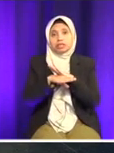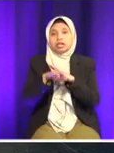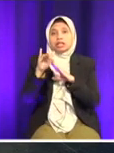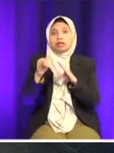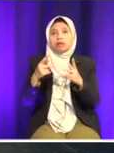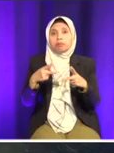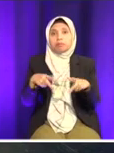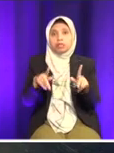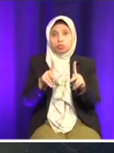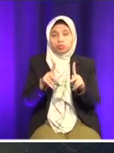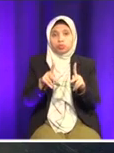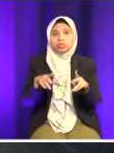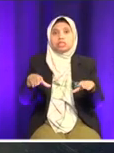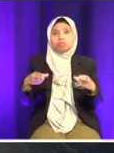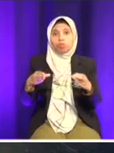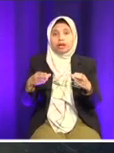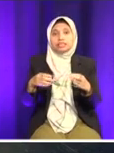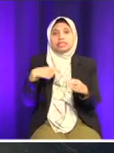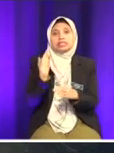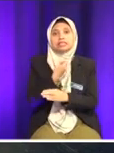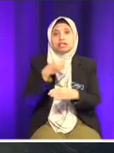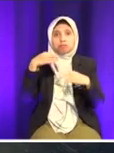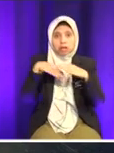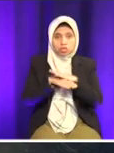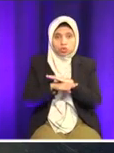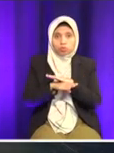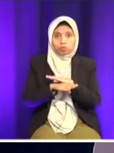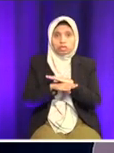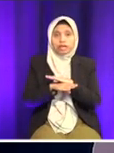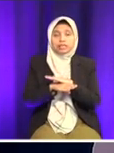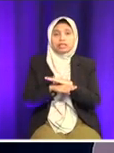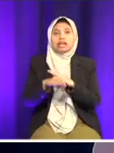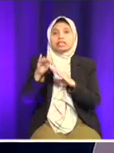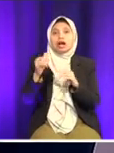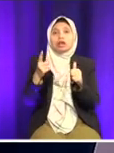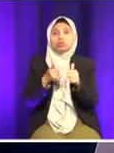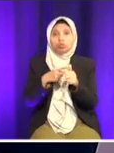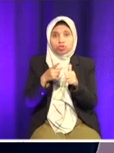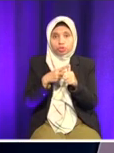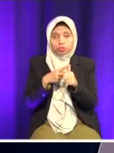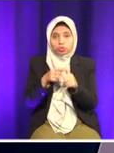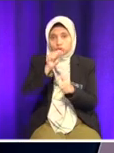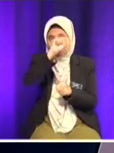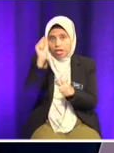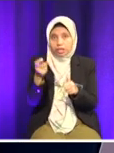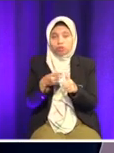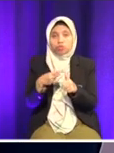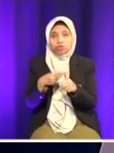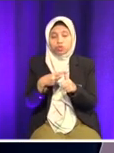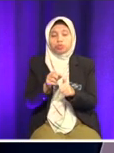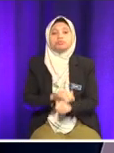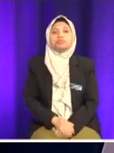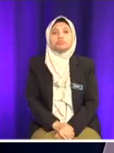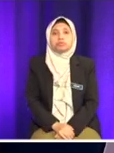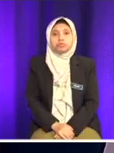situ baik kita masukkan ungkapan kita yang pertama Oke coba kita masukkan ungkapan yang